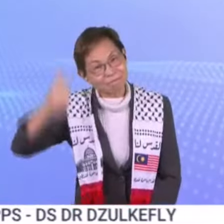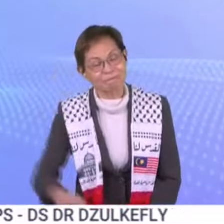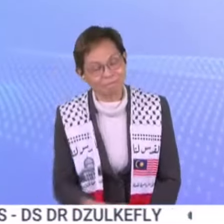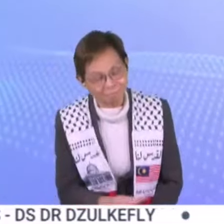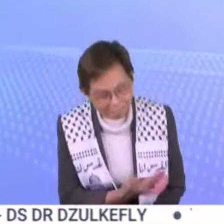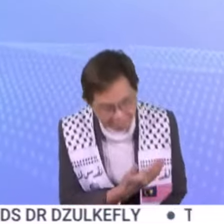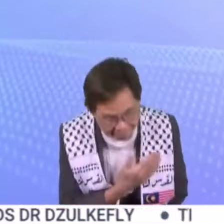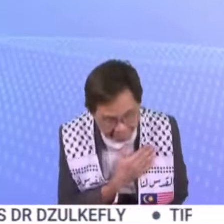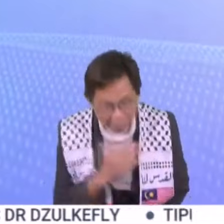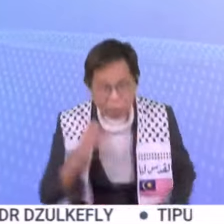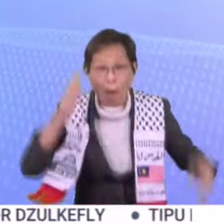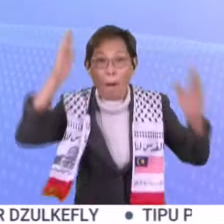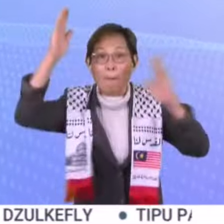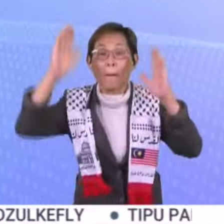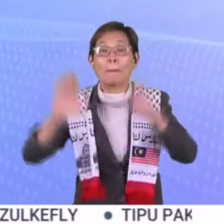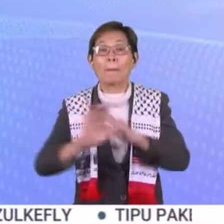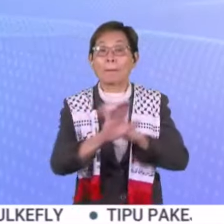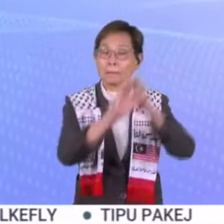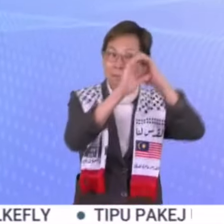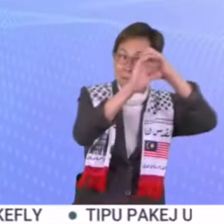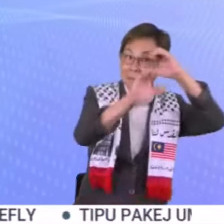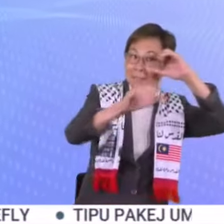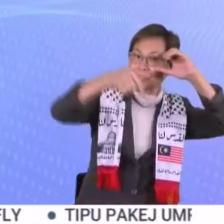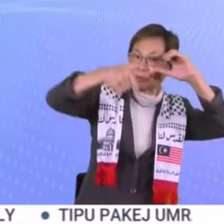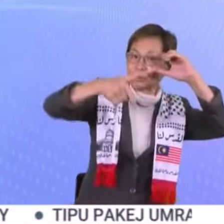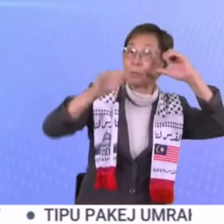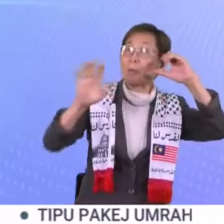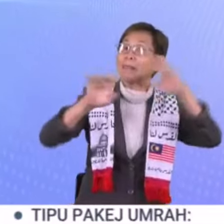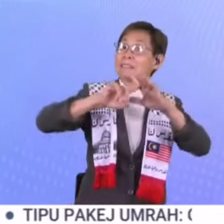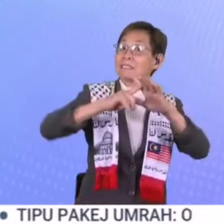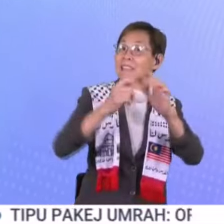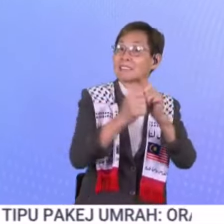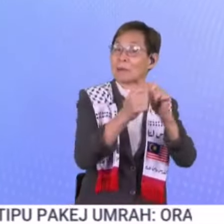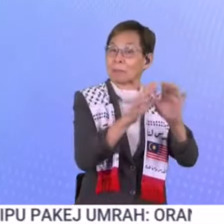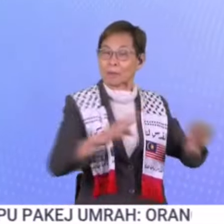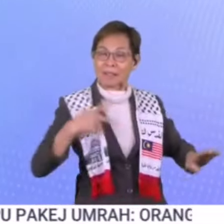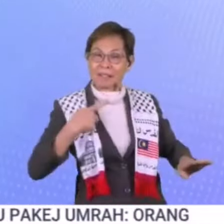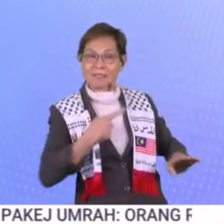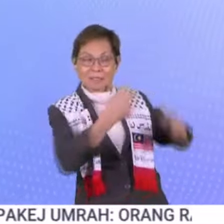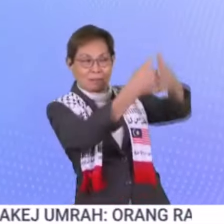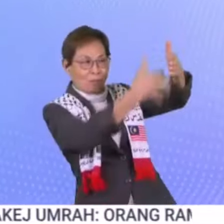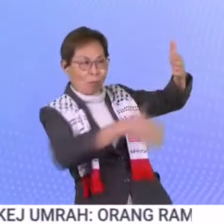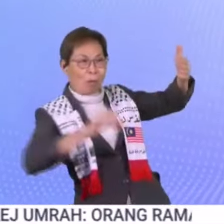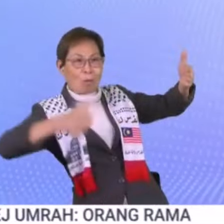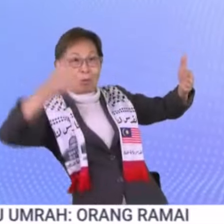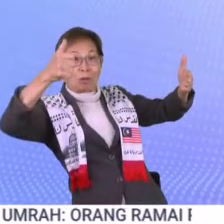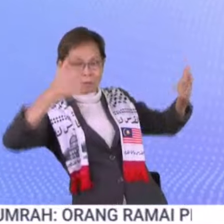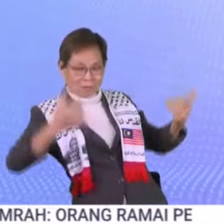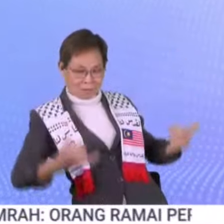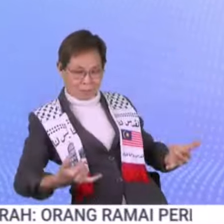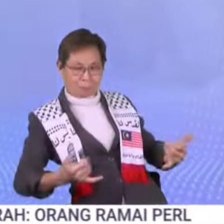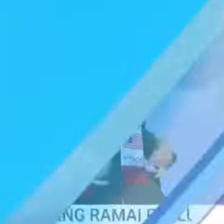Assalamualaikum, salam Malaysia Madani. Kata 744 mendahului berita. Dimulakan dengan rangkuman berita utama dalam segmen Sensei.